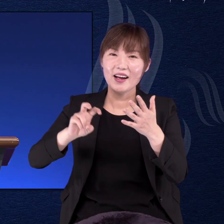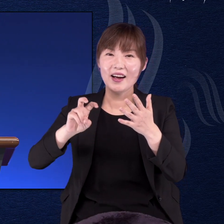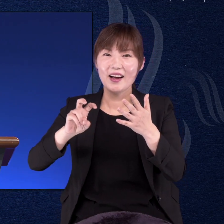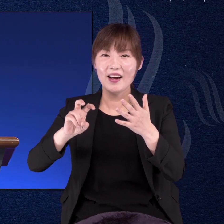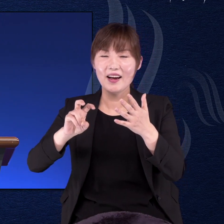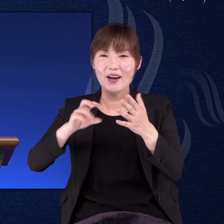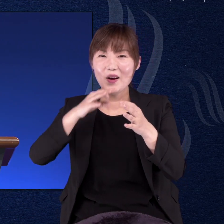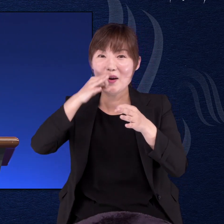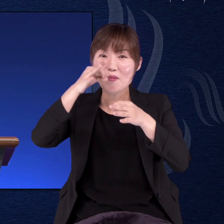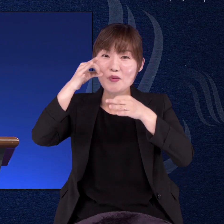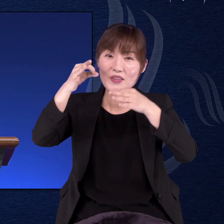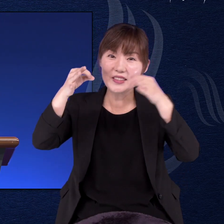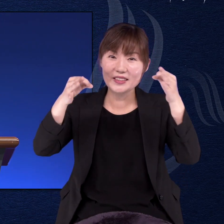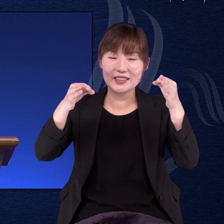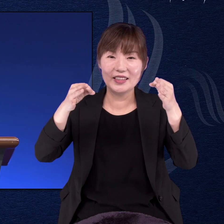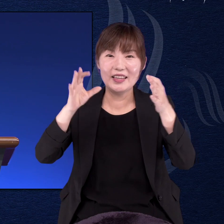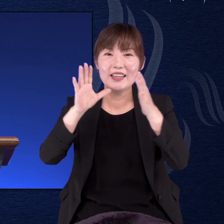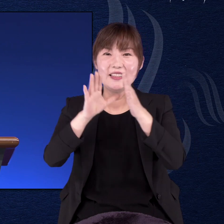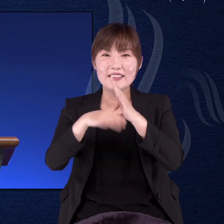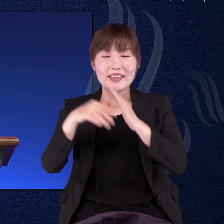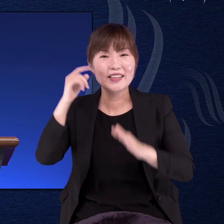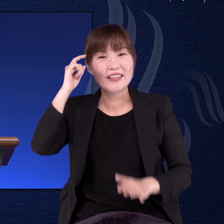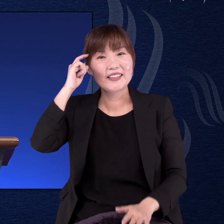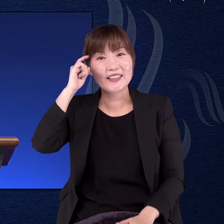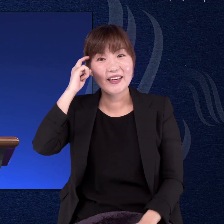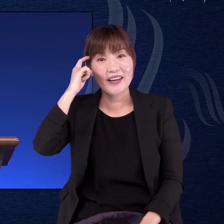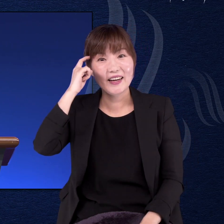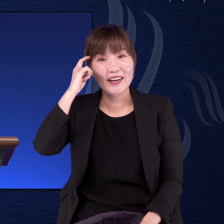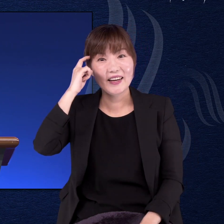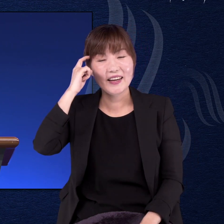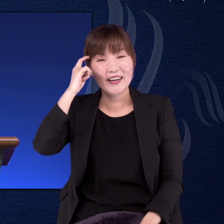생각하거든요. 또 가사 띄워봐 주시겠어요?